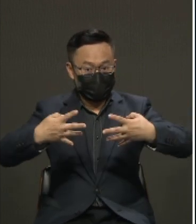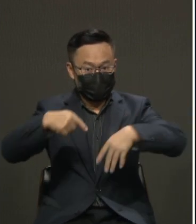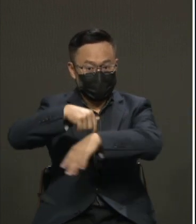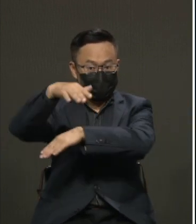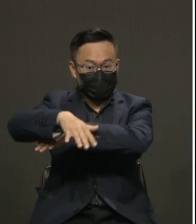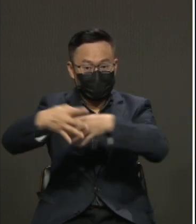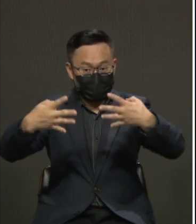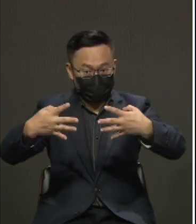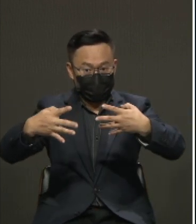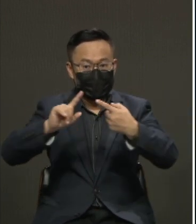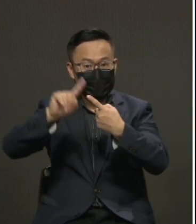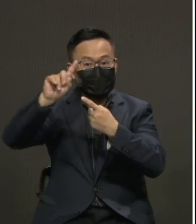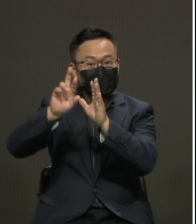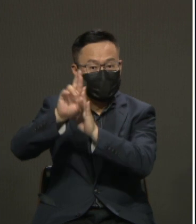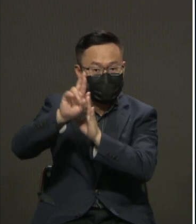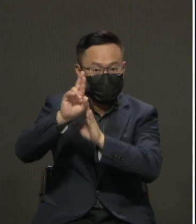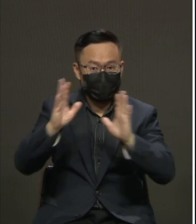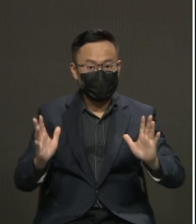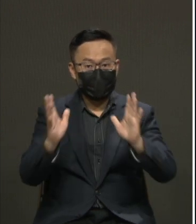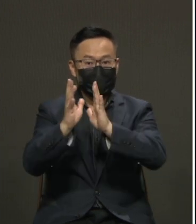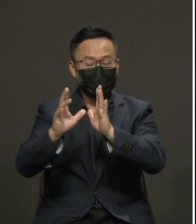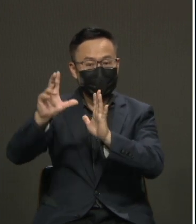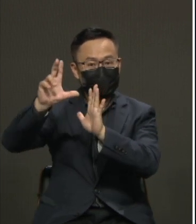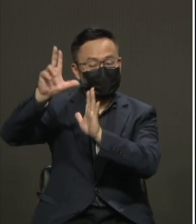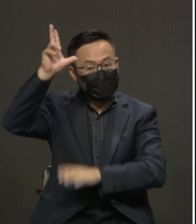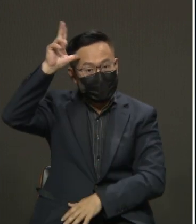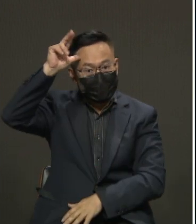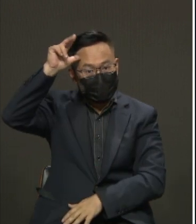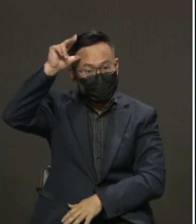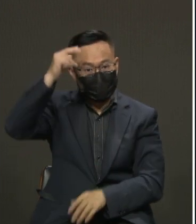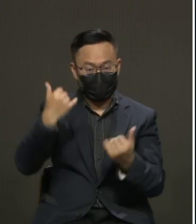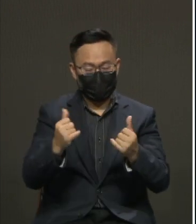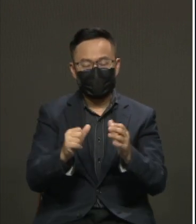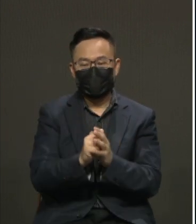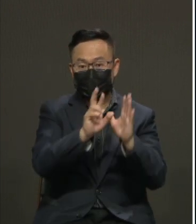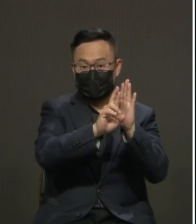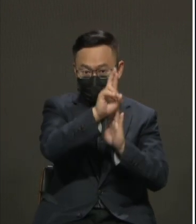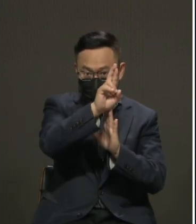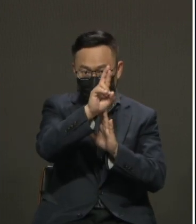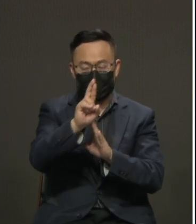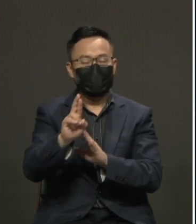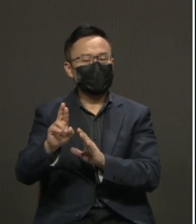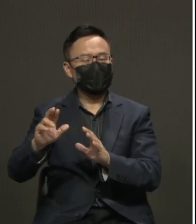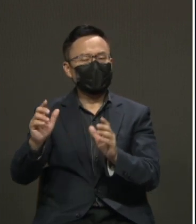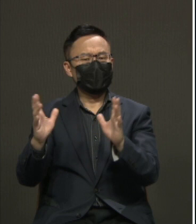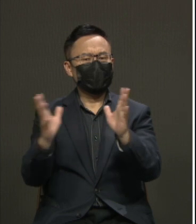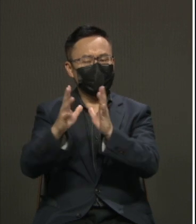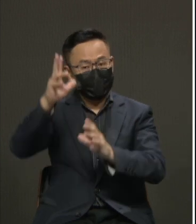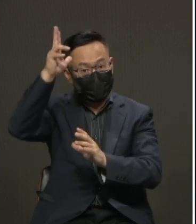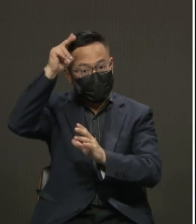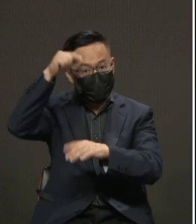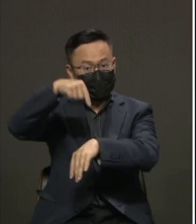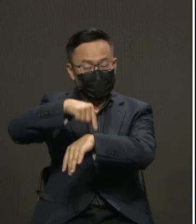ยกันนะคะเชียงรายยูไนเต็ดค่ะนัดที่แล้วสะดุดแพ้นัดแรกไปเย็นนี้ก็จะเปิดบ้านต้อนรับการมาเยือนของลำปาง FC เวลา 5:00